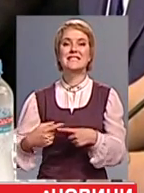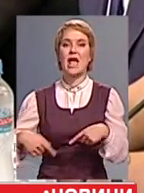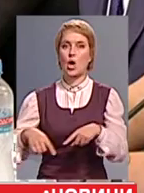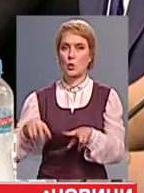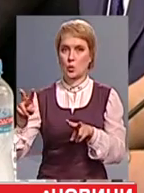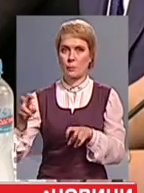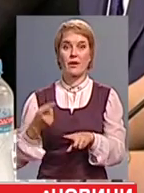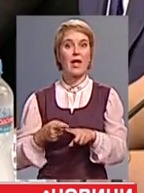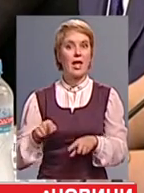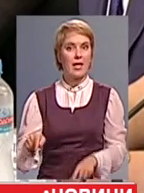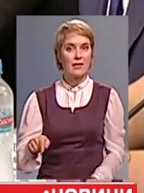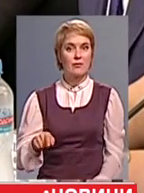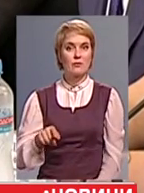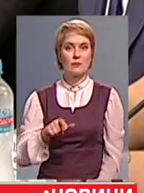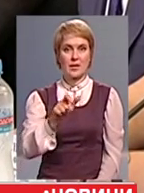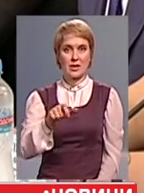Этим лицам,